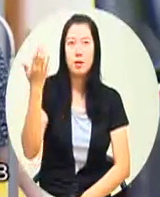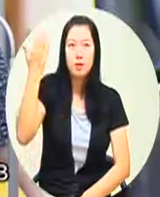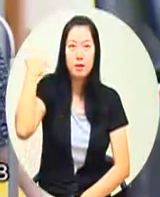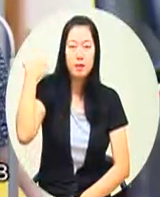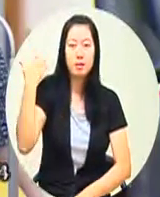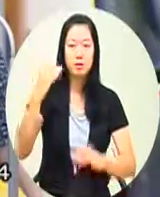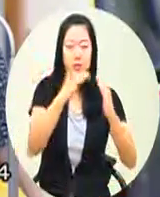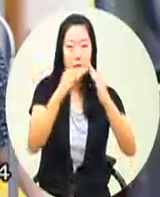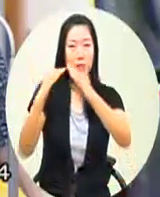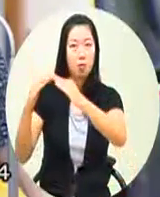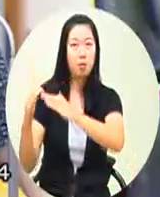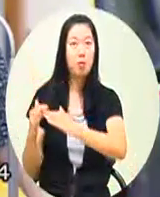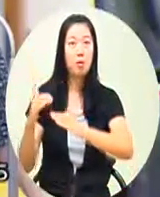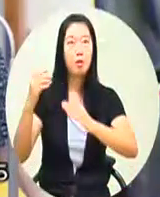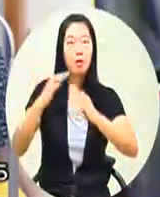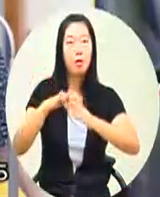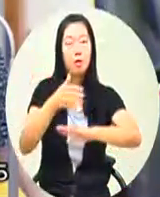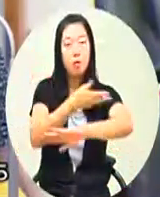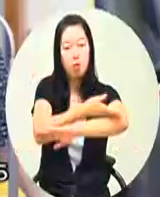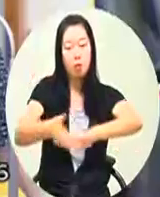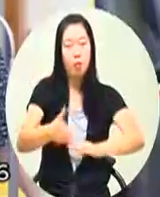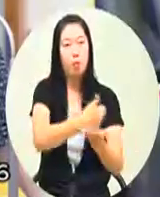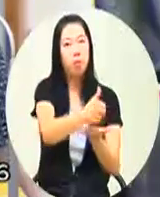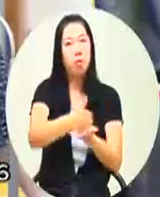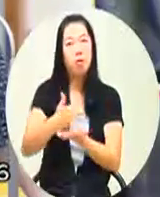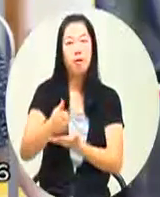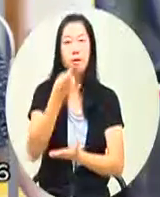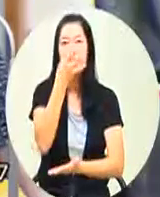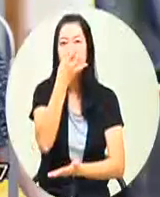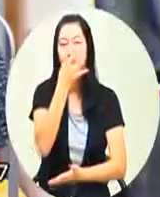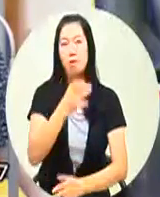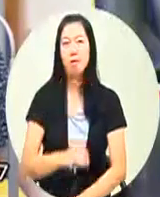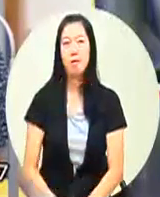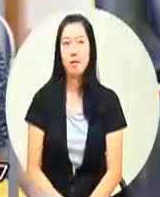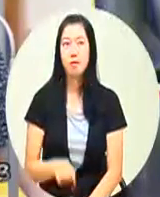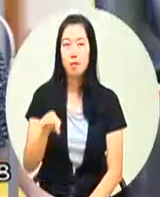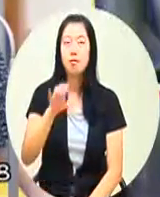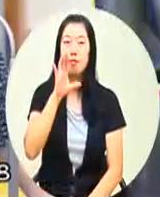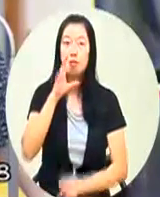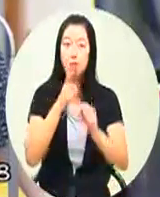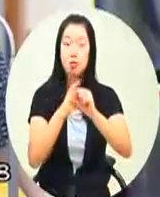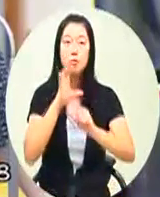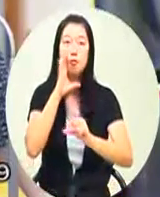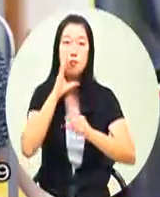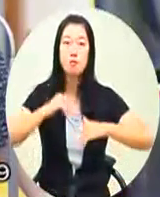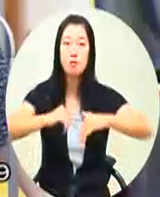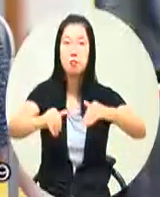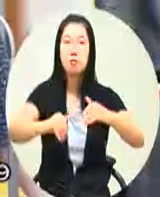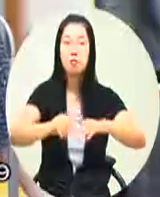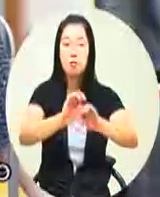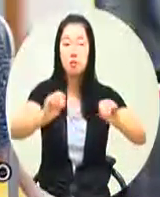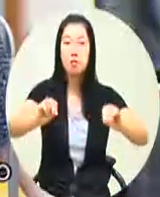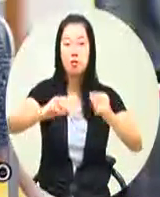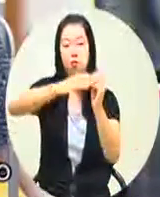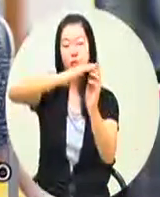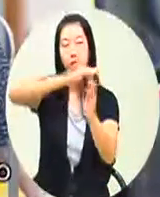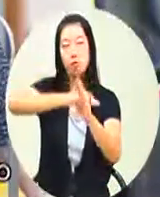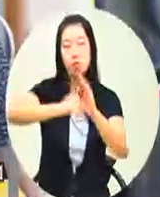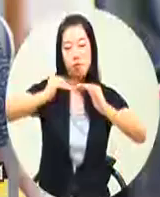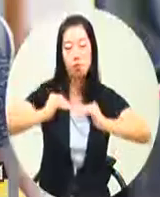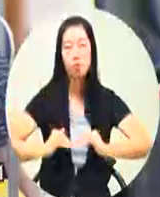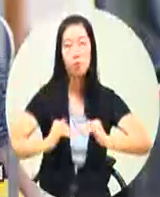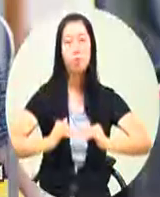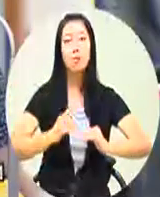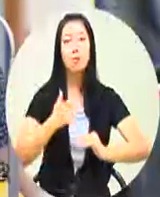没有那么良善，所以就淹水，而且因为太仓街、中泰街这一带比较低洼，那我也跟民